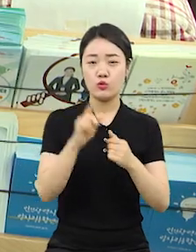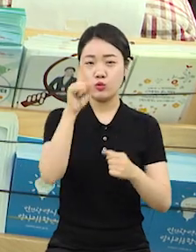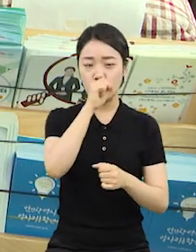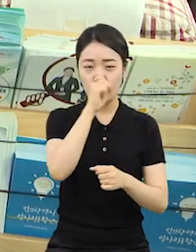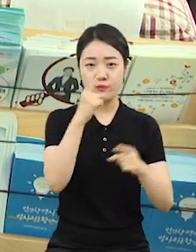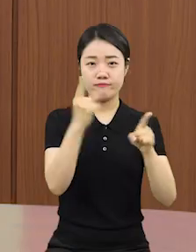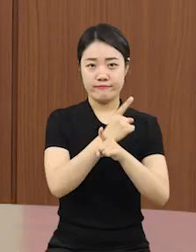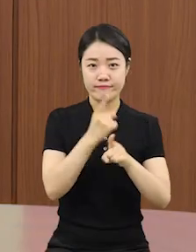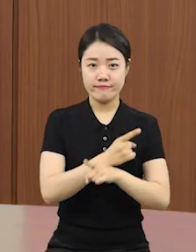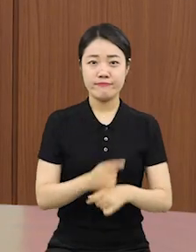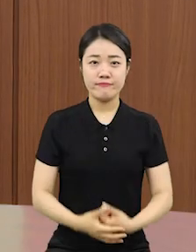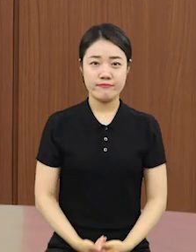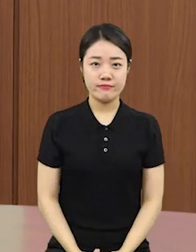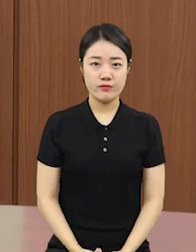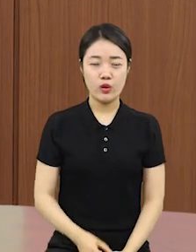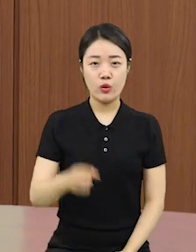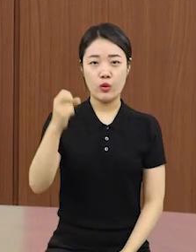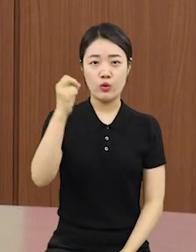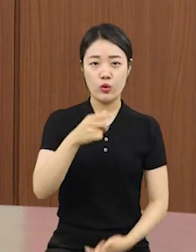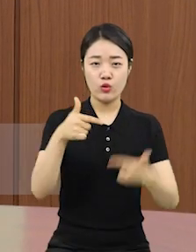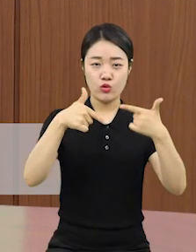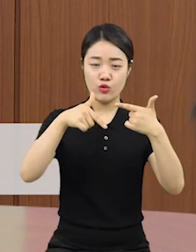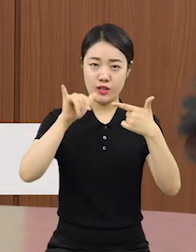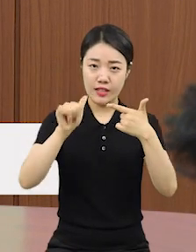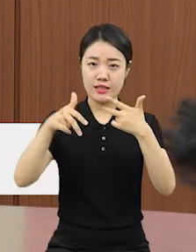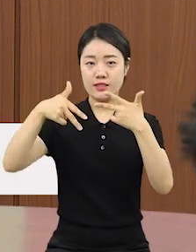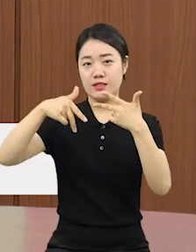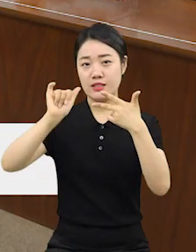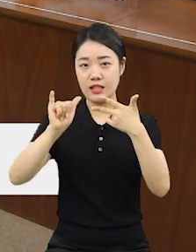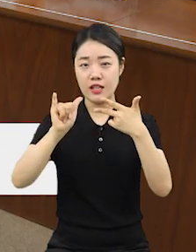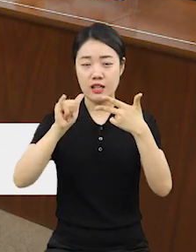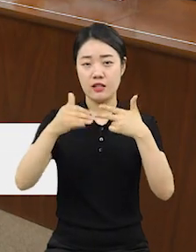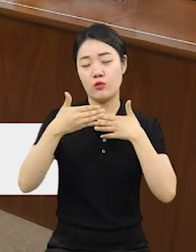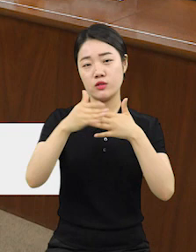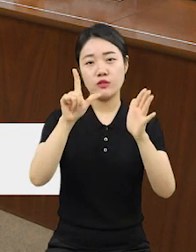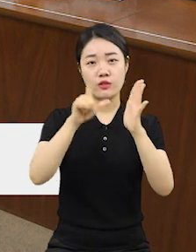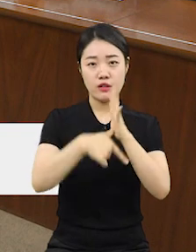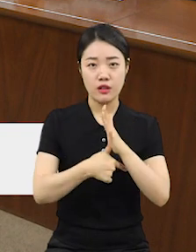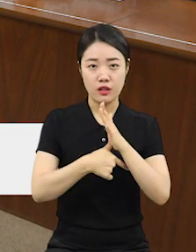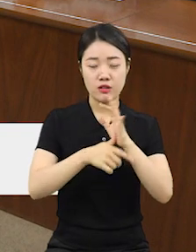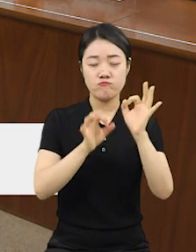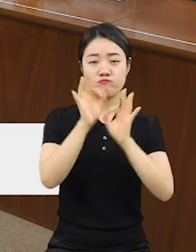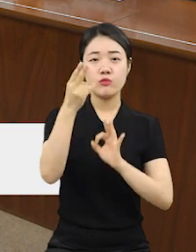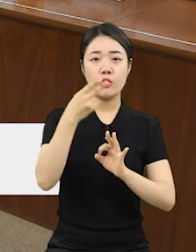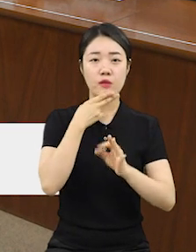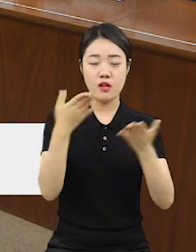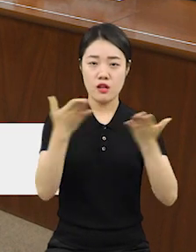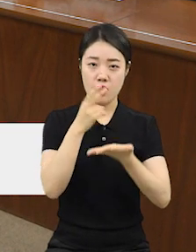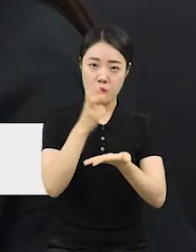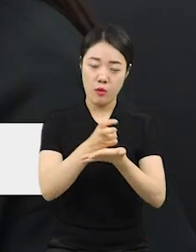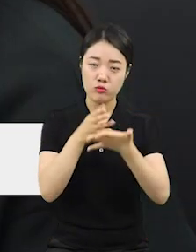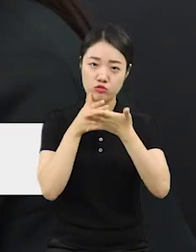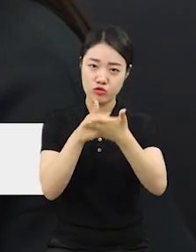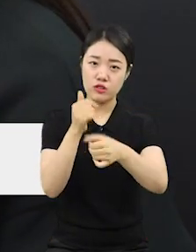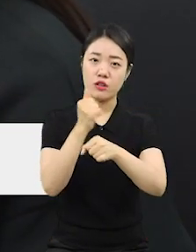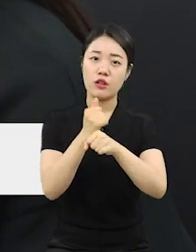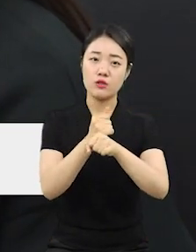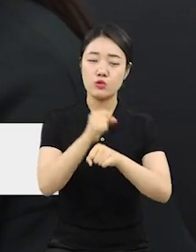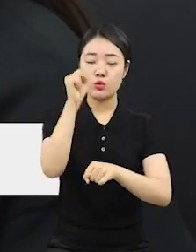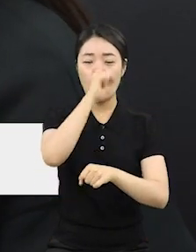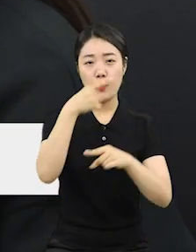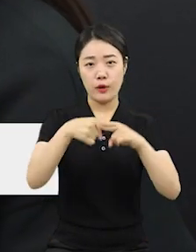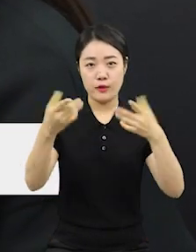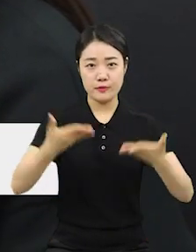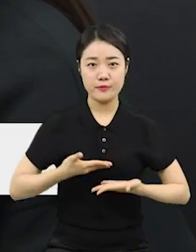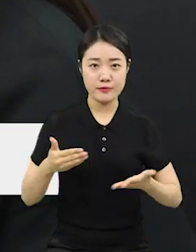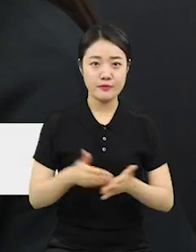등입니다. 또한 민선 6기와 민선 7기 이양 과정에서 차질 없는 일자리 대책을 추진한 점도 높은